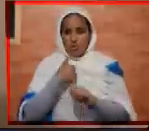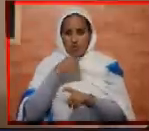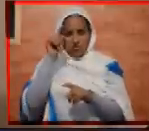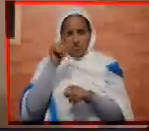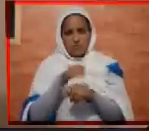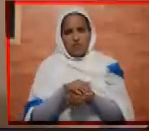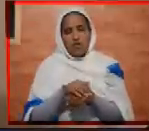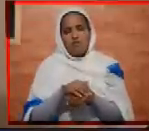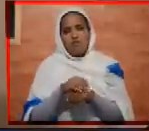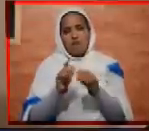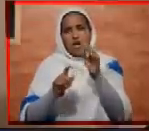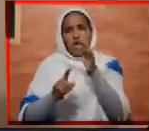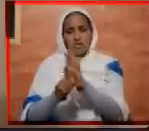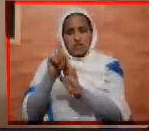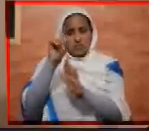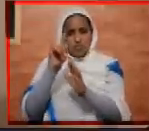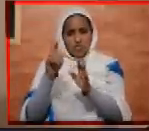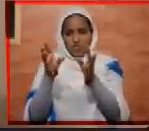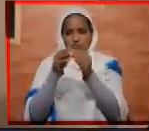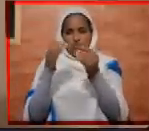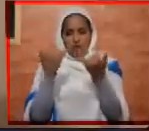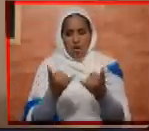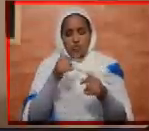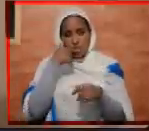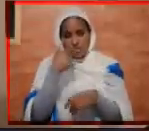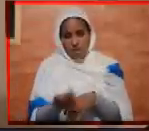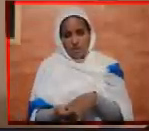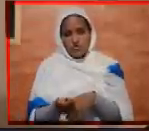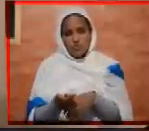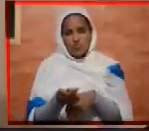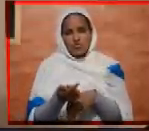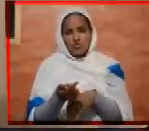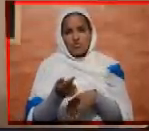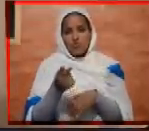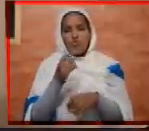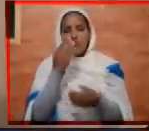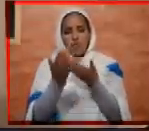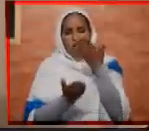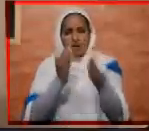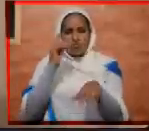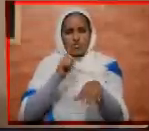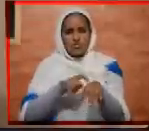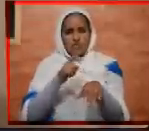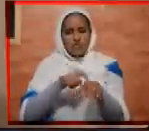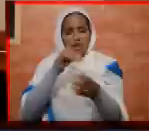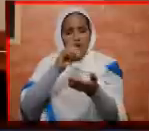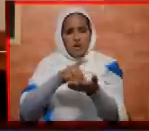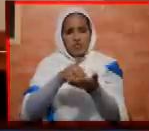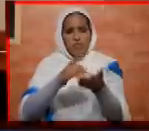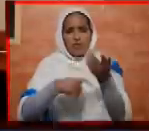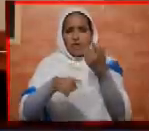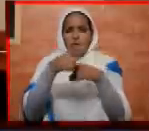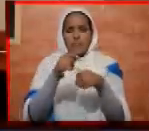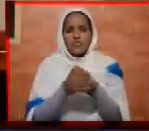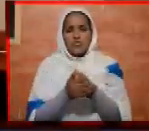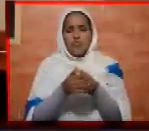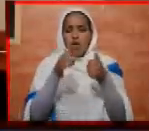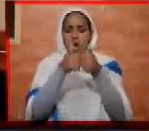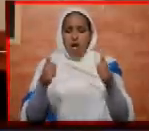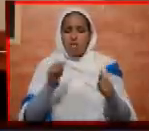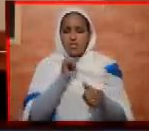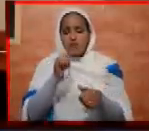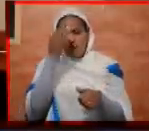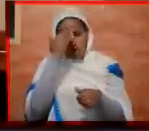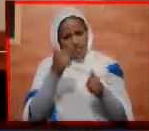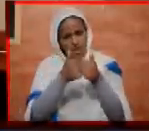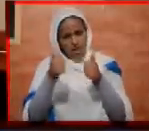ያው እንደተጀመረ ቤተክርስቲያን ጀምሮ ሲወጣ እንዳጋጣሚ ለመውጣት እንኳን